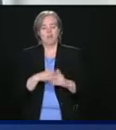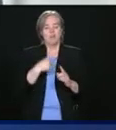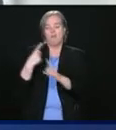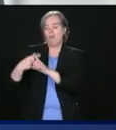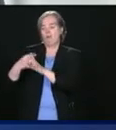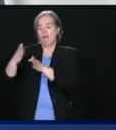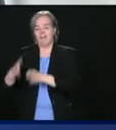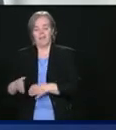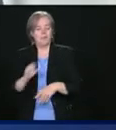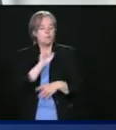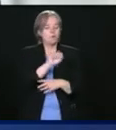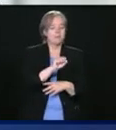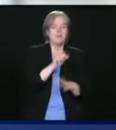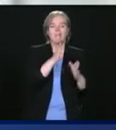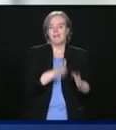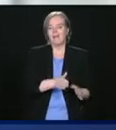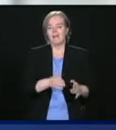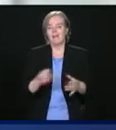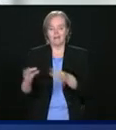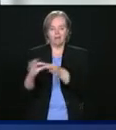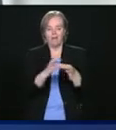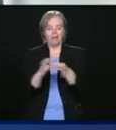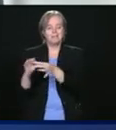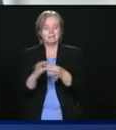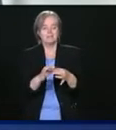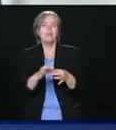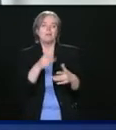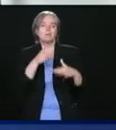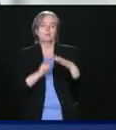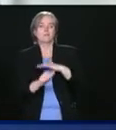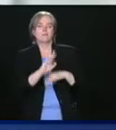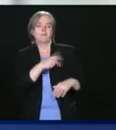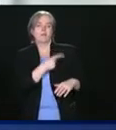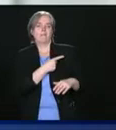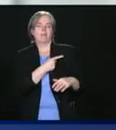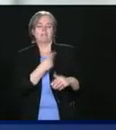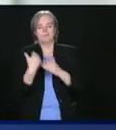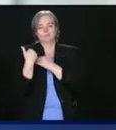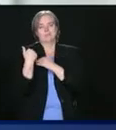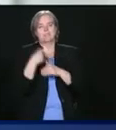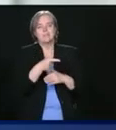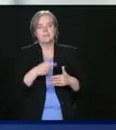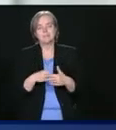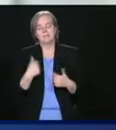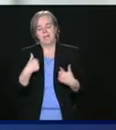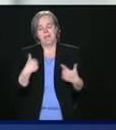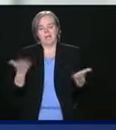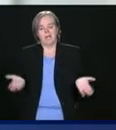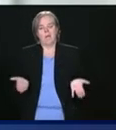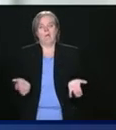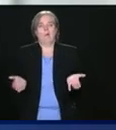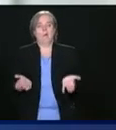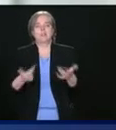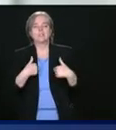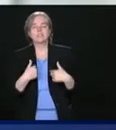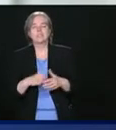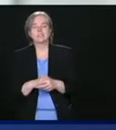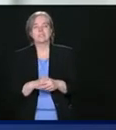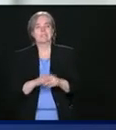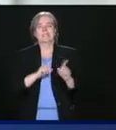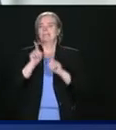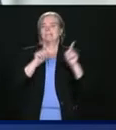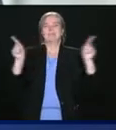locataires et les bailleurs et on doit donc travailler avec les provinces sur cet enjeu. On reconnaît qu'il y a différentes réalités un peu partout à travers le